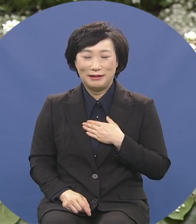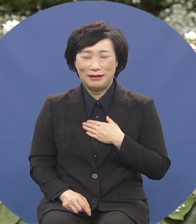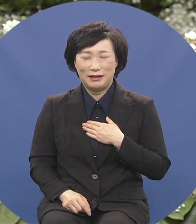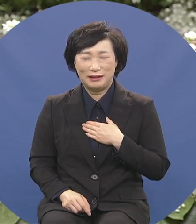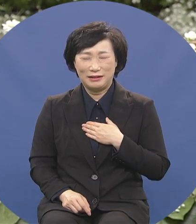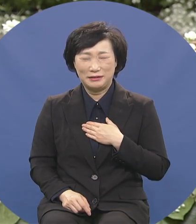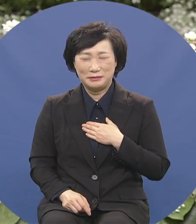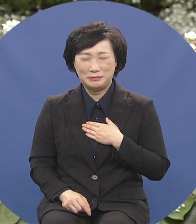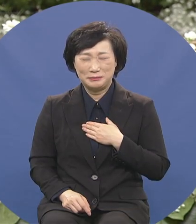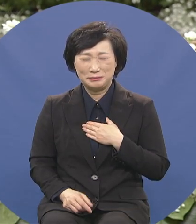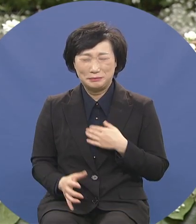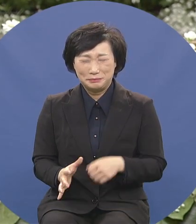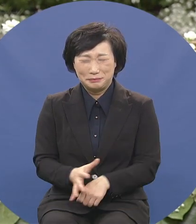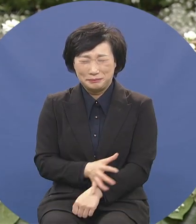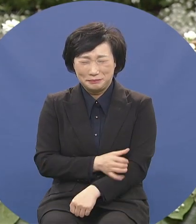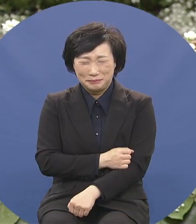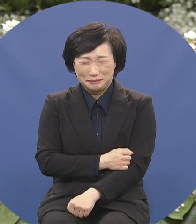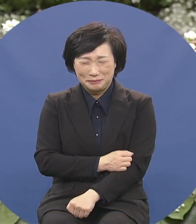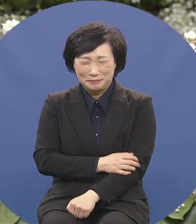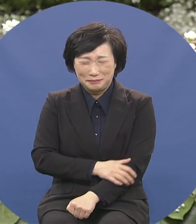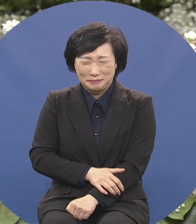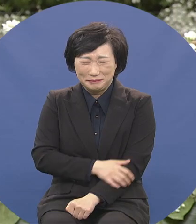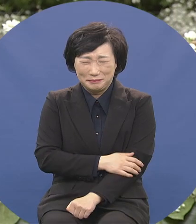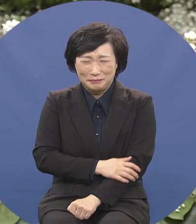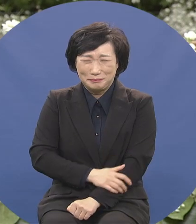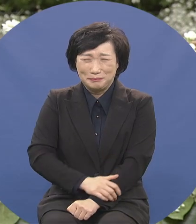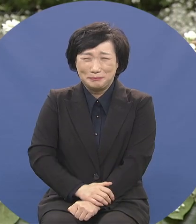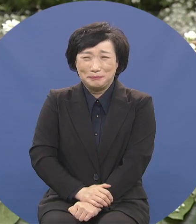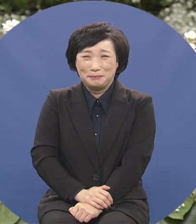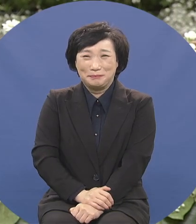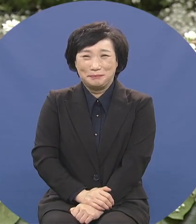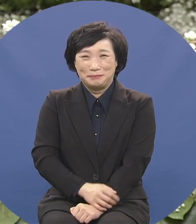정말로 소름 끼치지 않냐 이 말이오. 응?